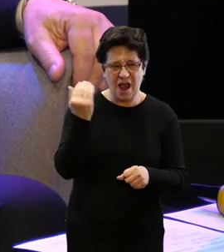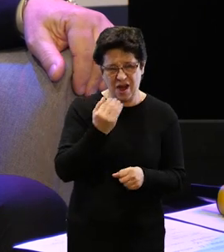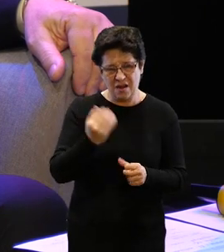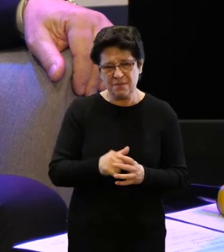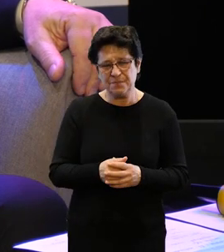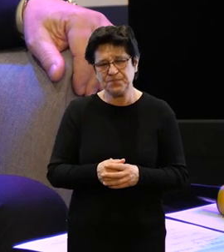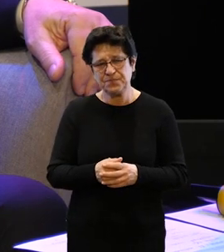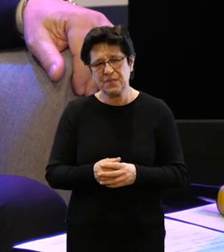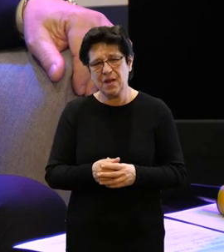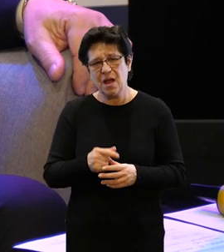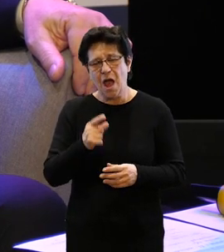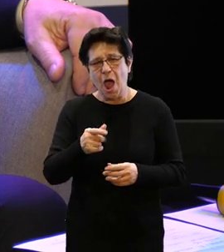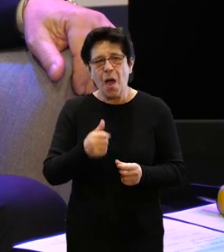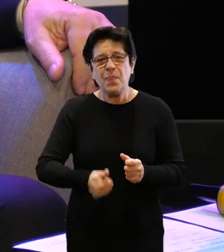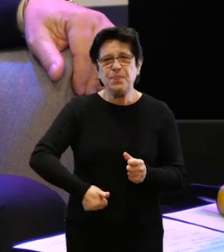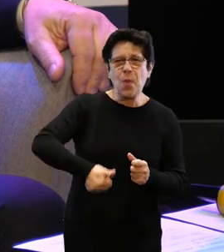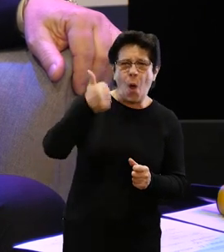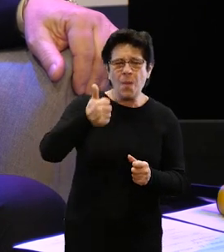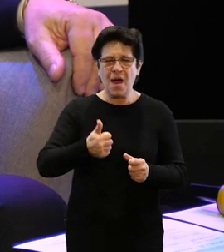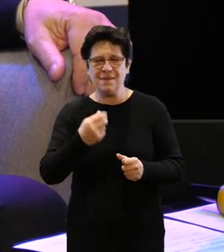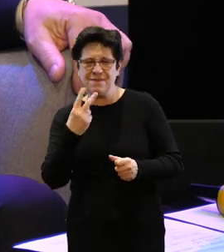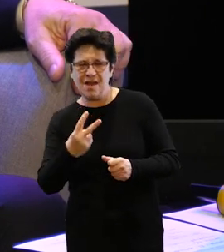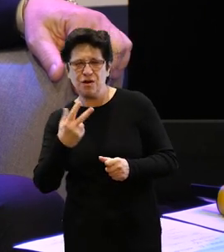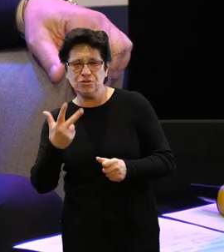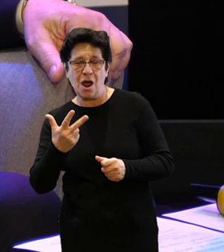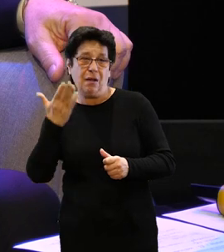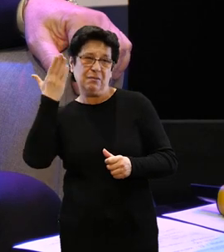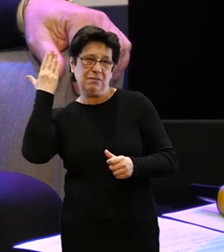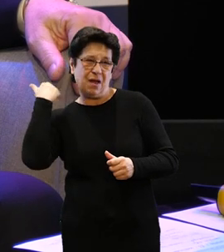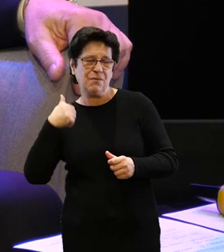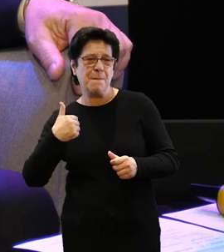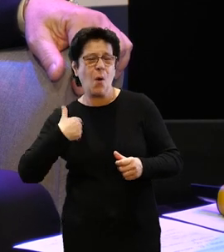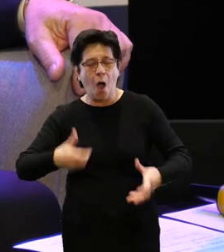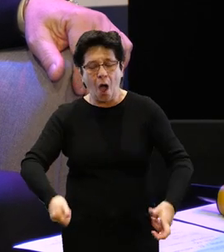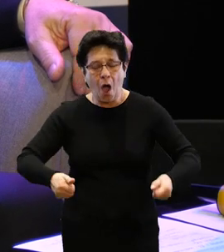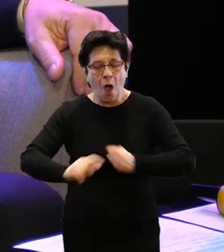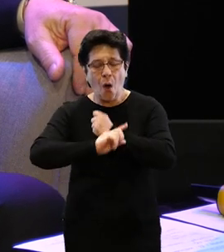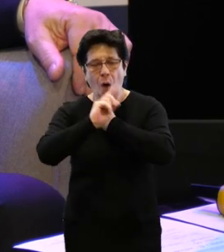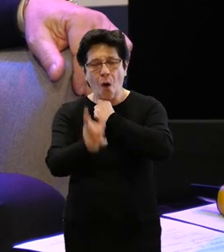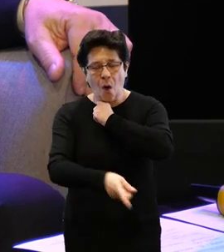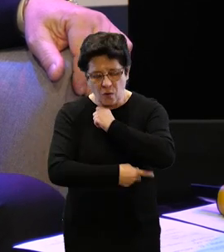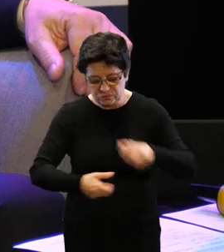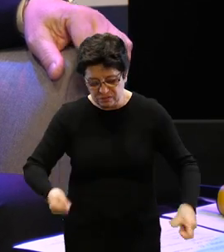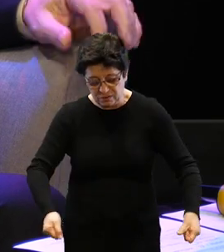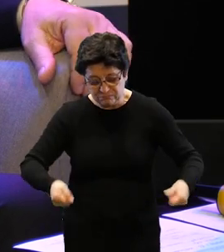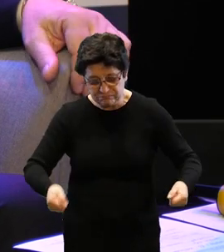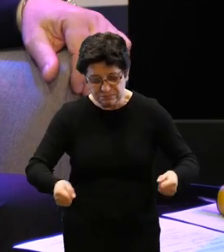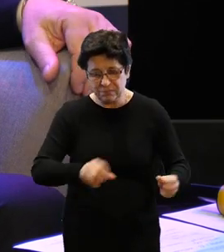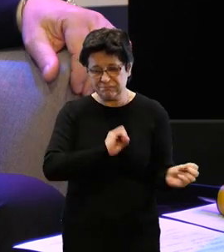dostawa kupuje się tonę dwie tr a wtedy były po prostu dostawy na kosze na na na worki i to